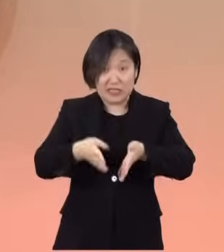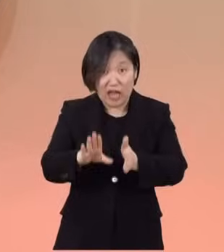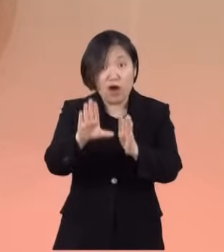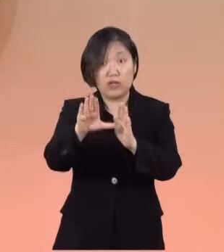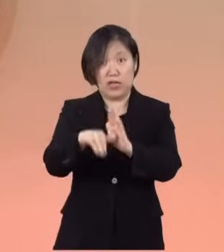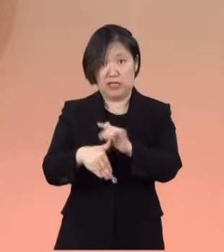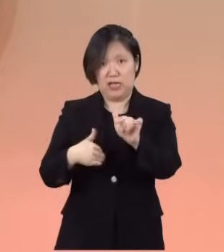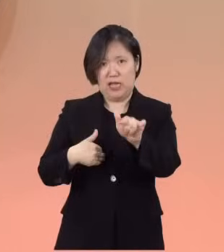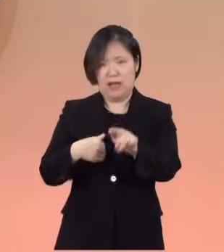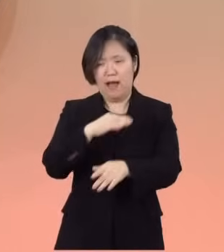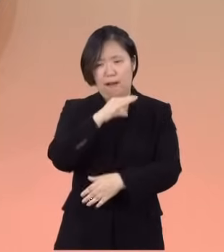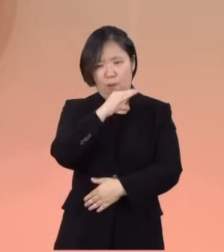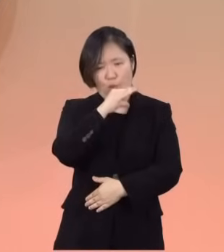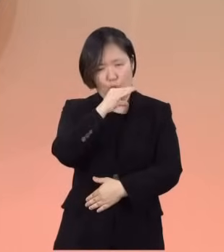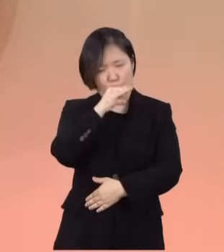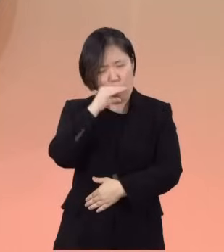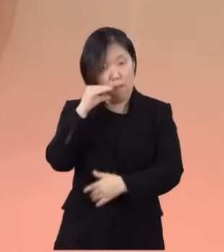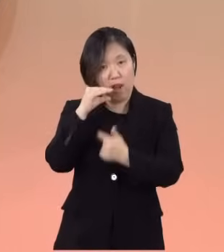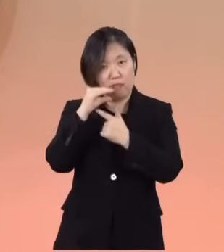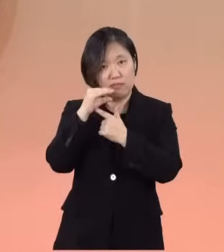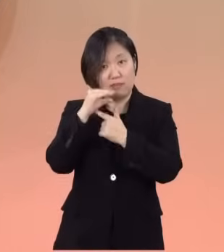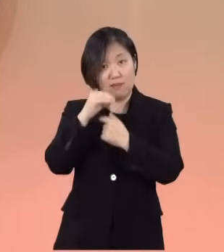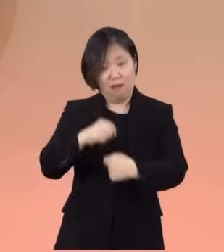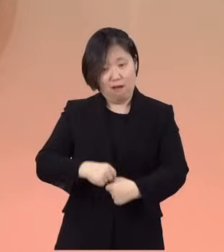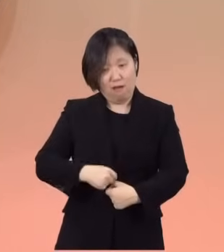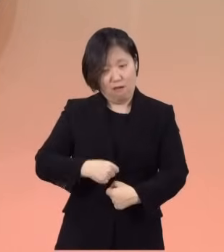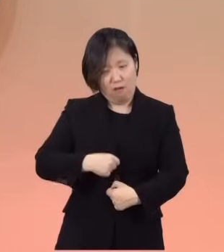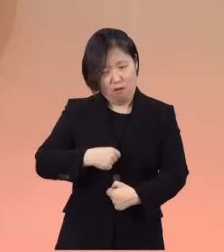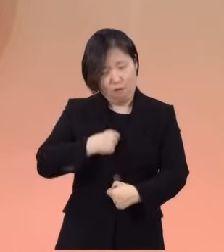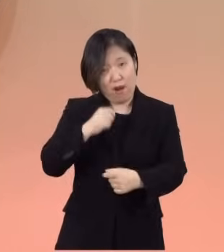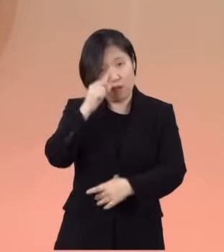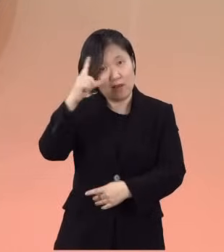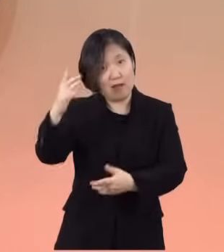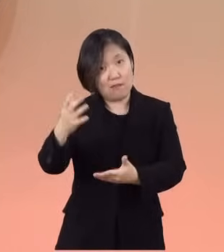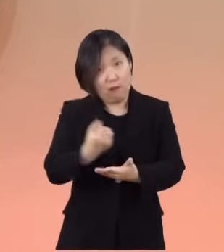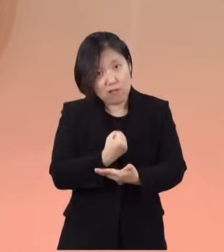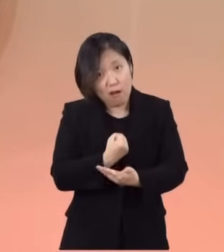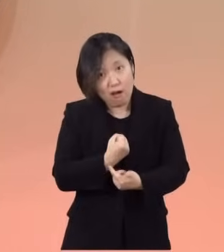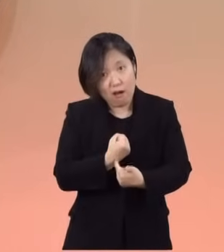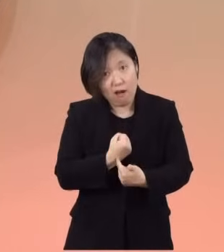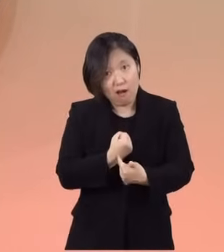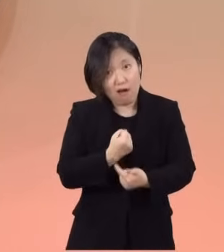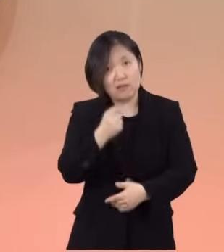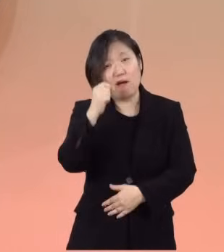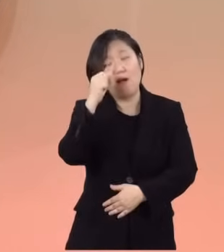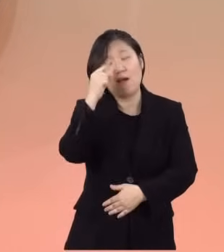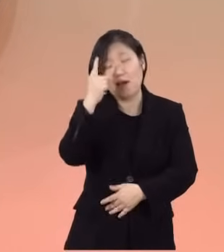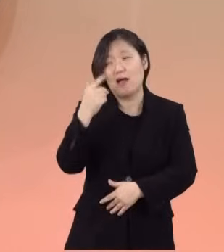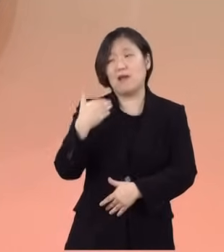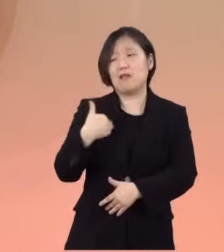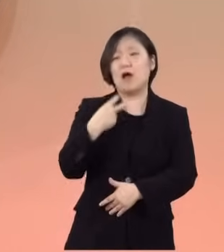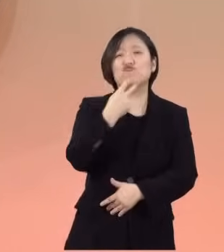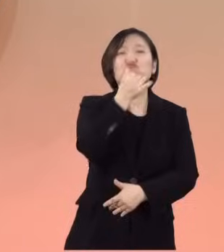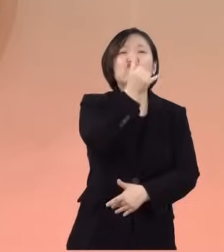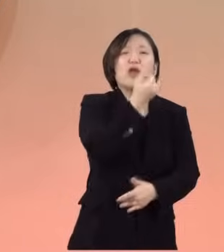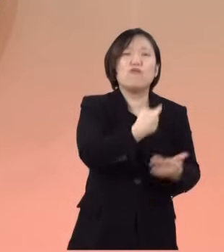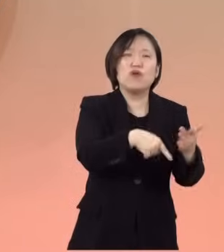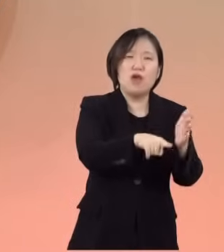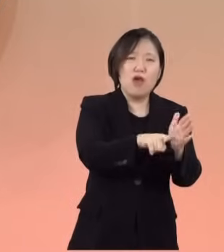얻어서 우리 부처님과 같이 널리 중생들을 제도할 수 있기를